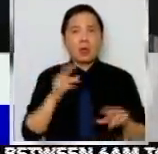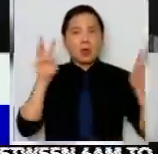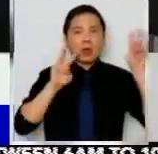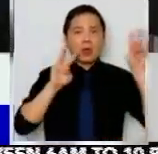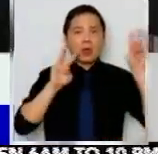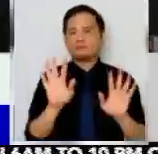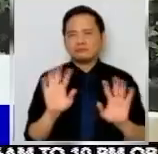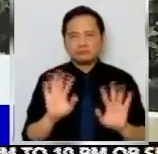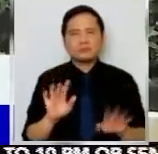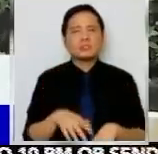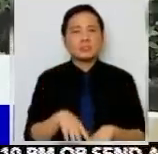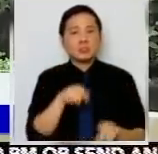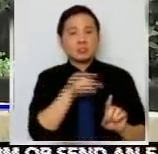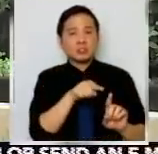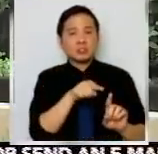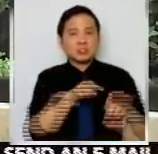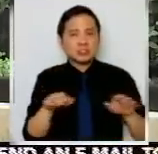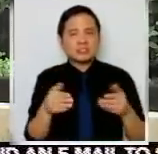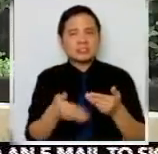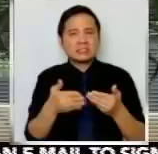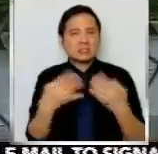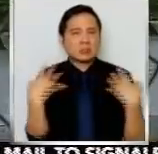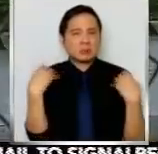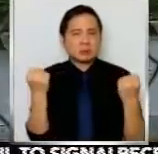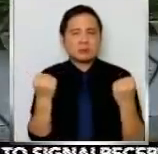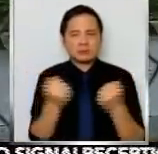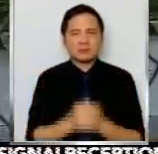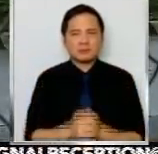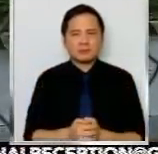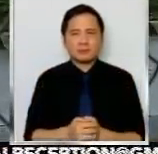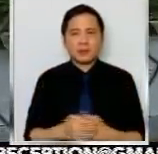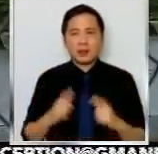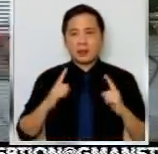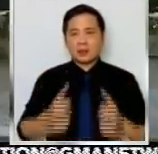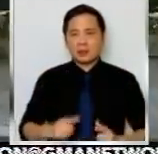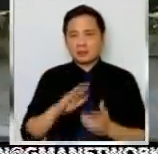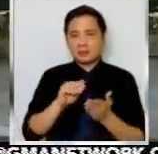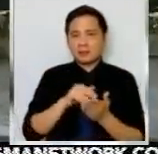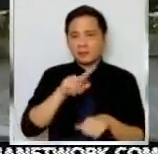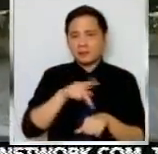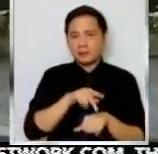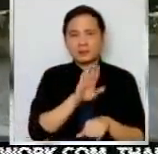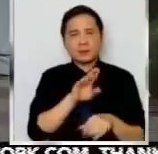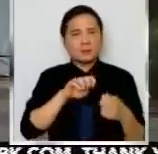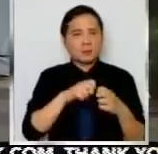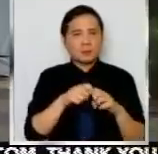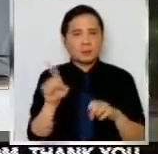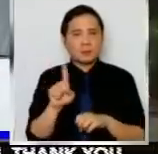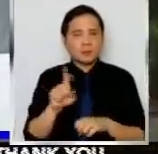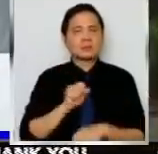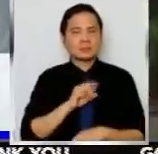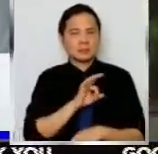they can easily recover. Sa Lung Center of the Philippines, problema rin nila ang dami ng mga nagkaka-COVID na mga staff. Umakyat na rin daw ang dami